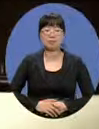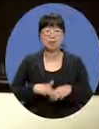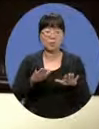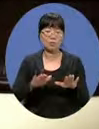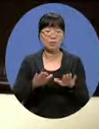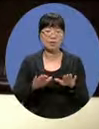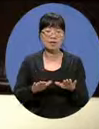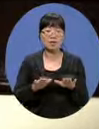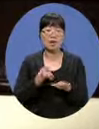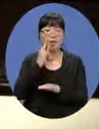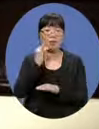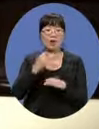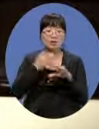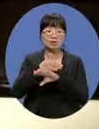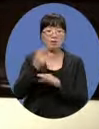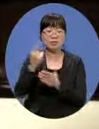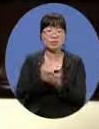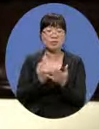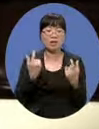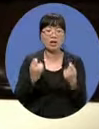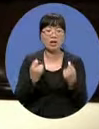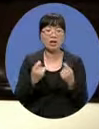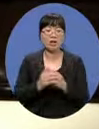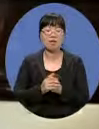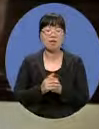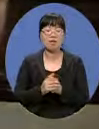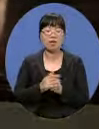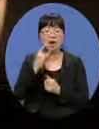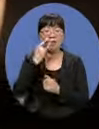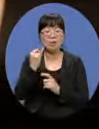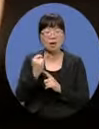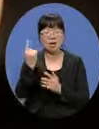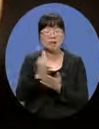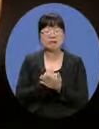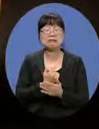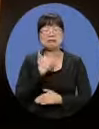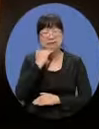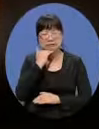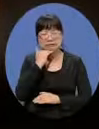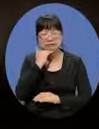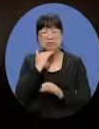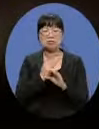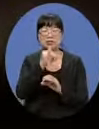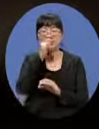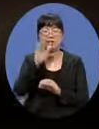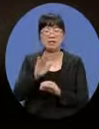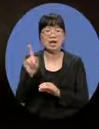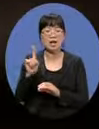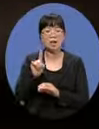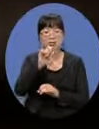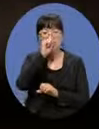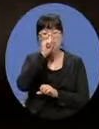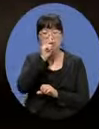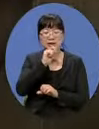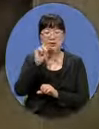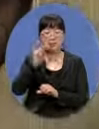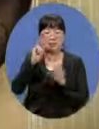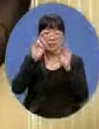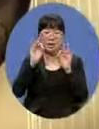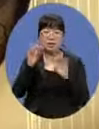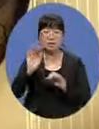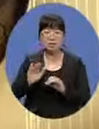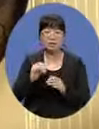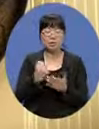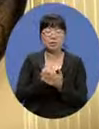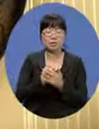오늘도 엄마가 늦게 오신대요. 이제나 저제나 엄마가 오시길 기다리고 있었는데 아무리 좋아하는 TV를 봐도